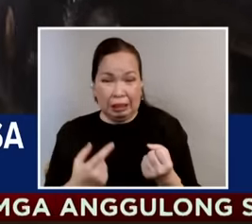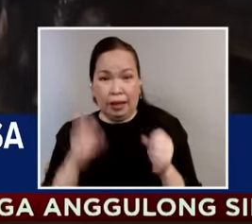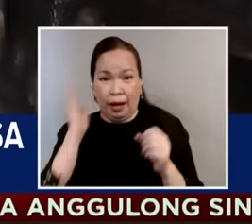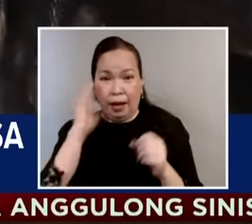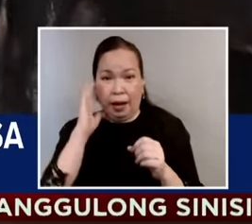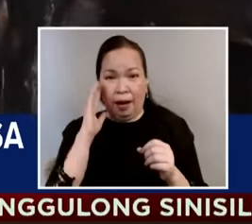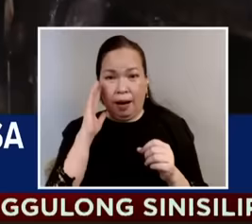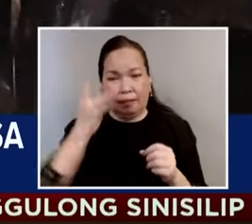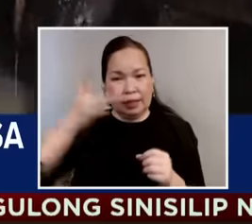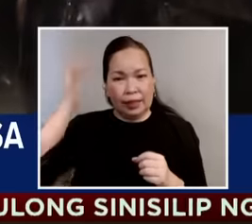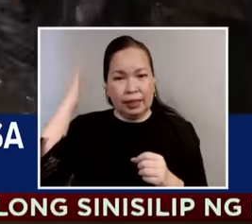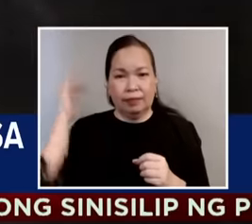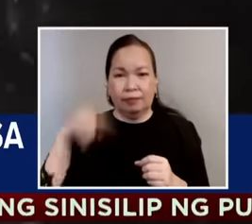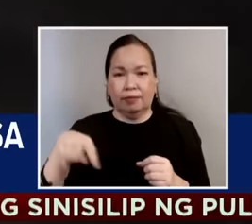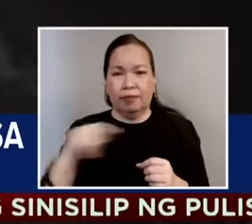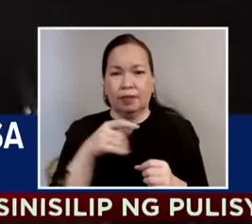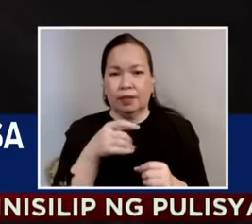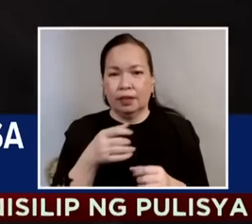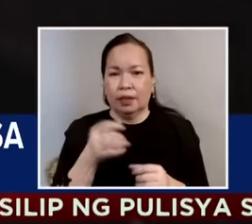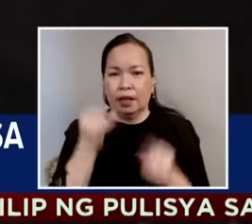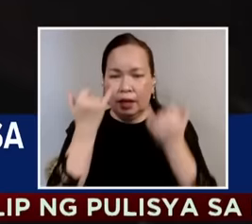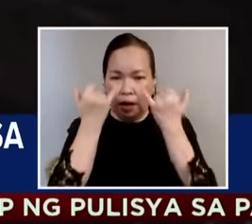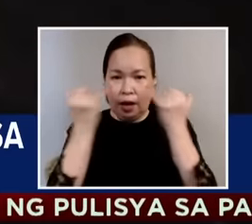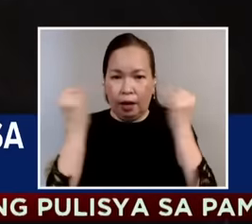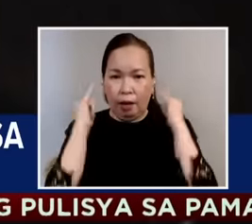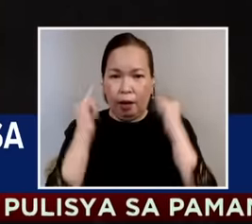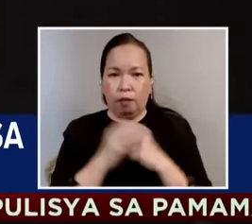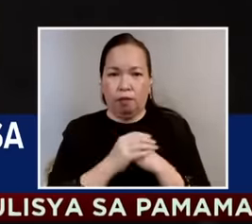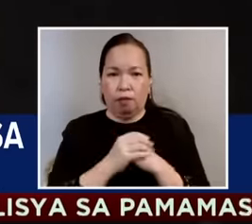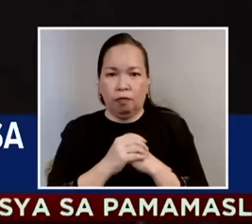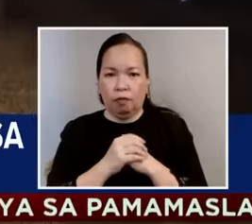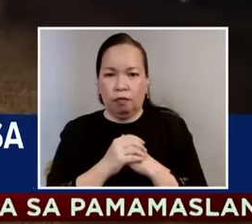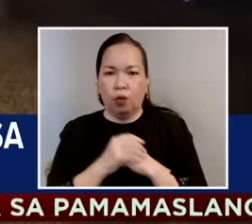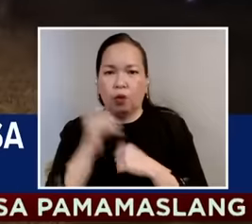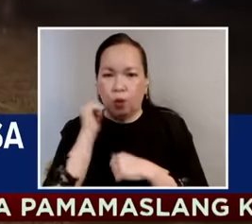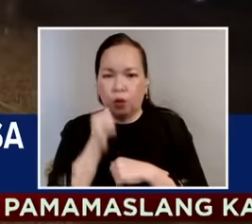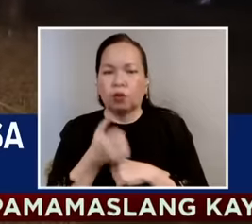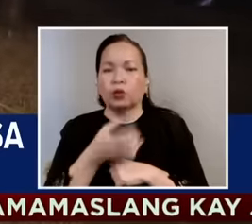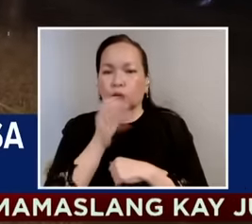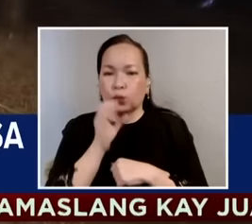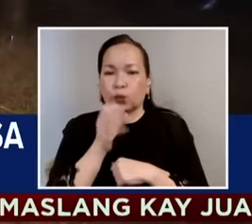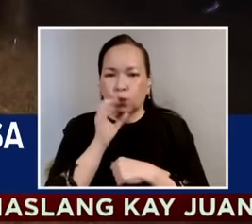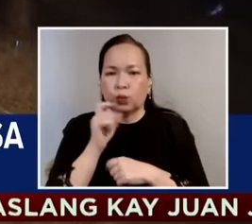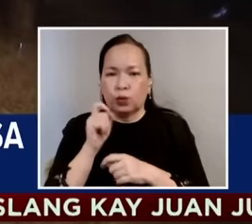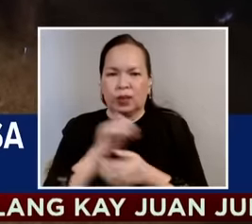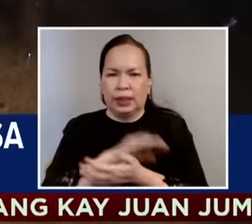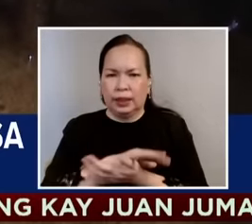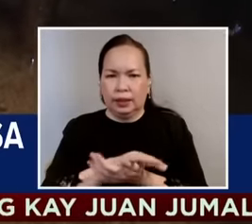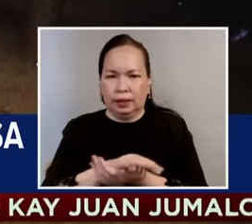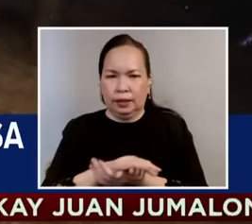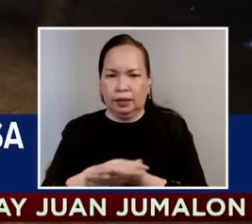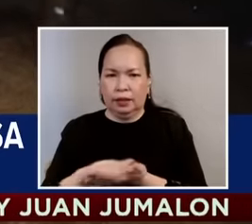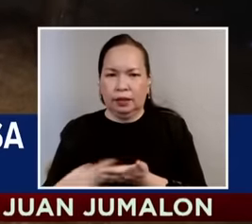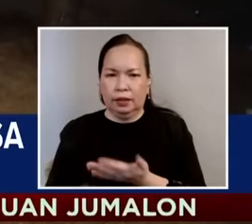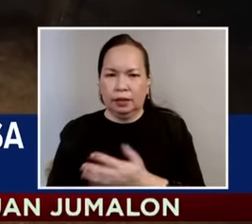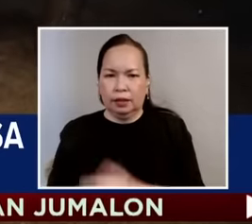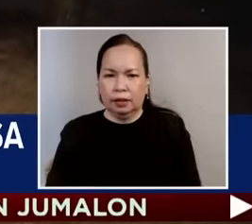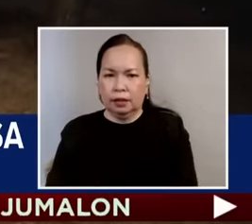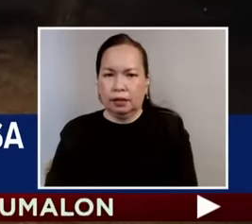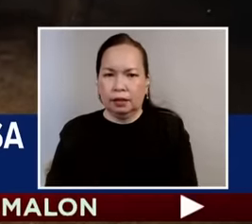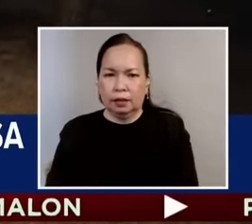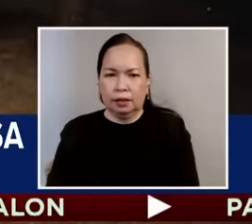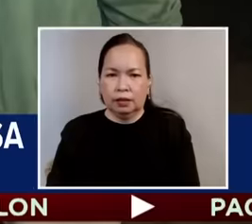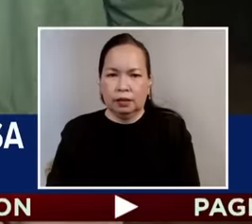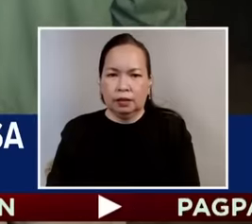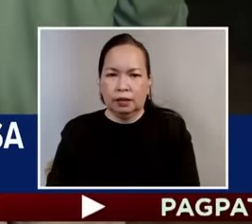nga yung gatas ng kalabaw. Diretso nating iniinom kaya kailangan sure natin na talagang malinis